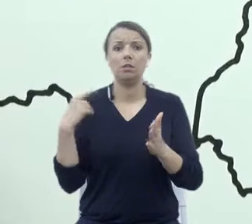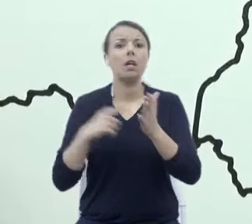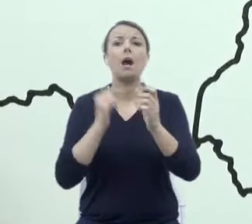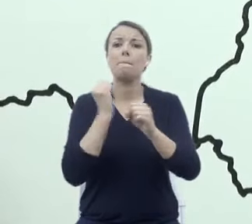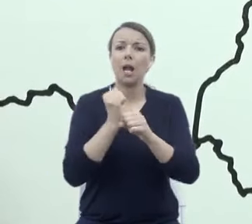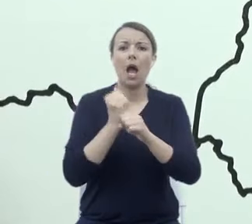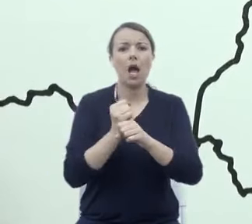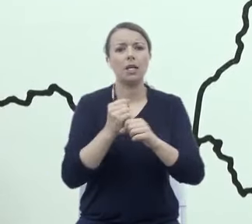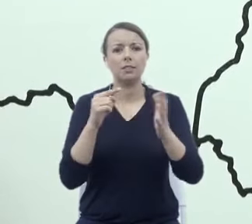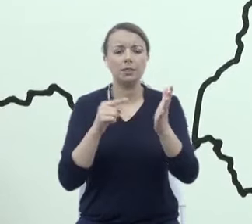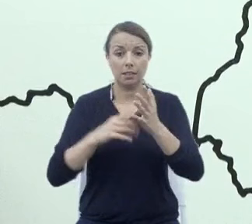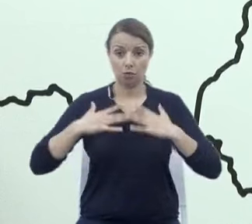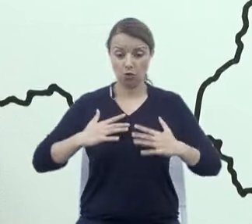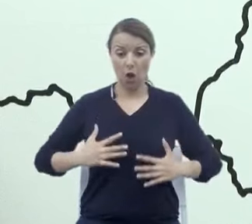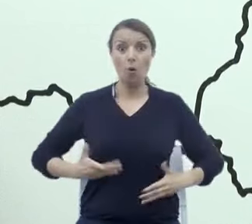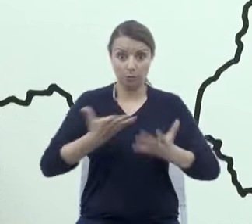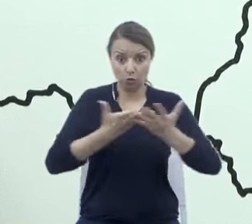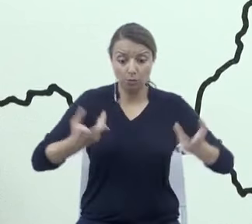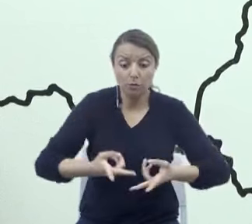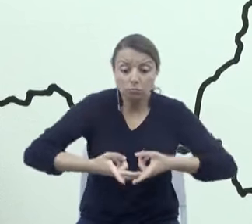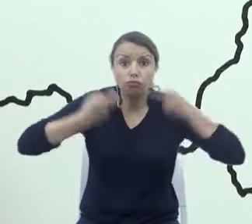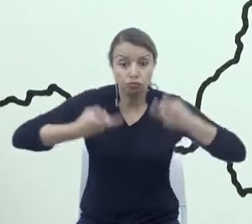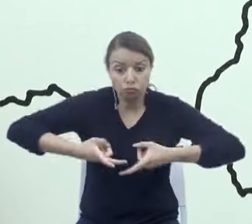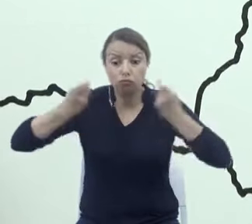prace ekshumacyjne i badawcze zostały